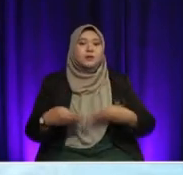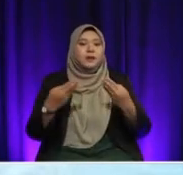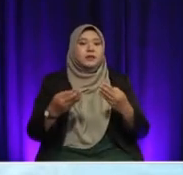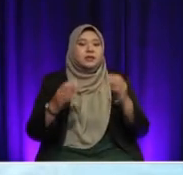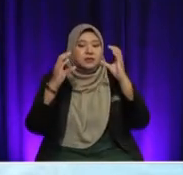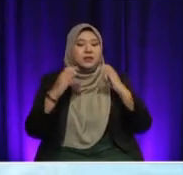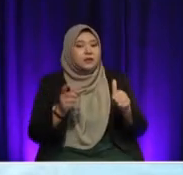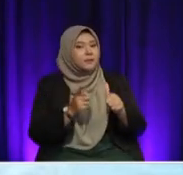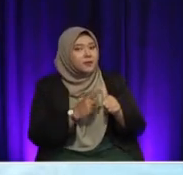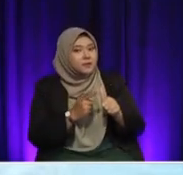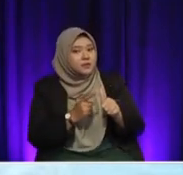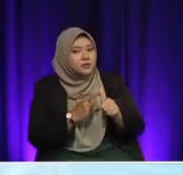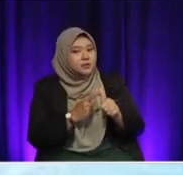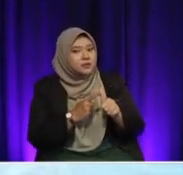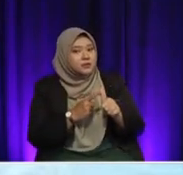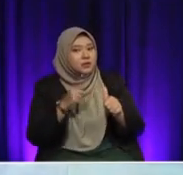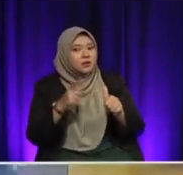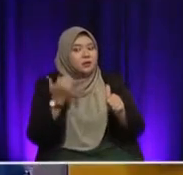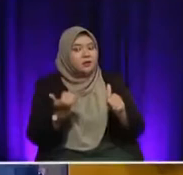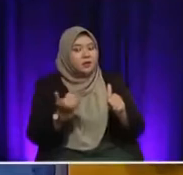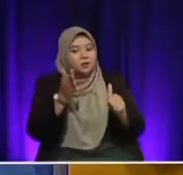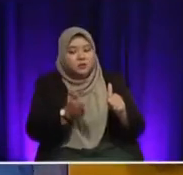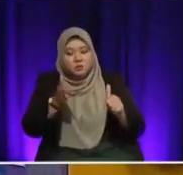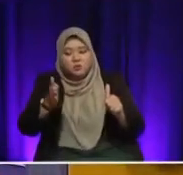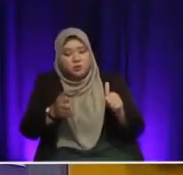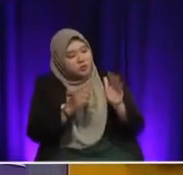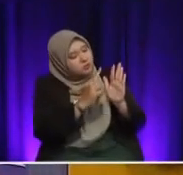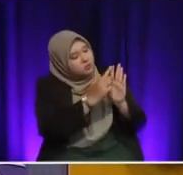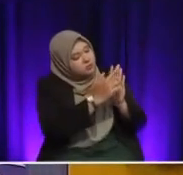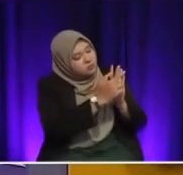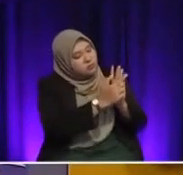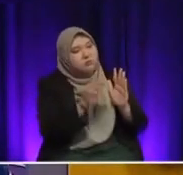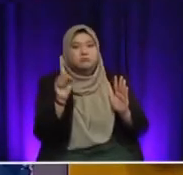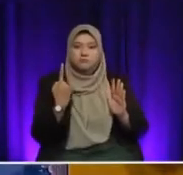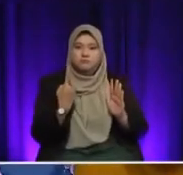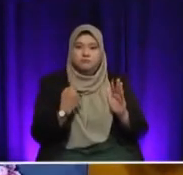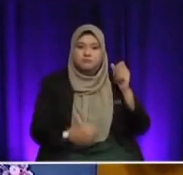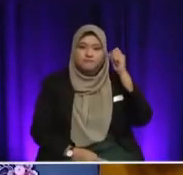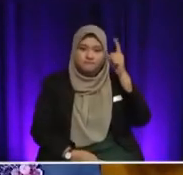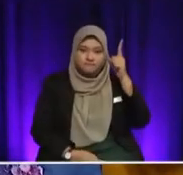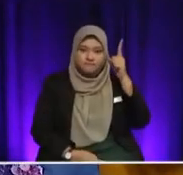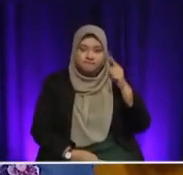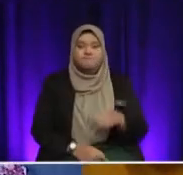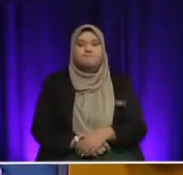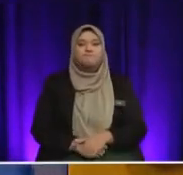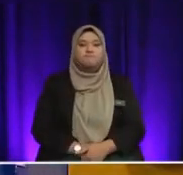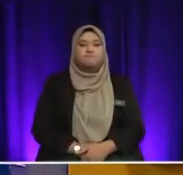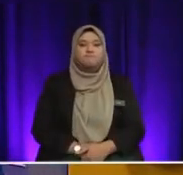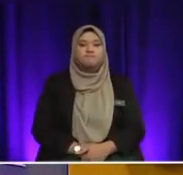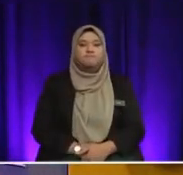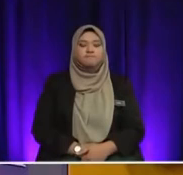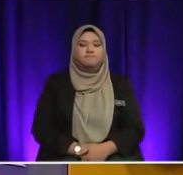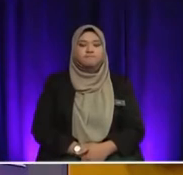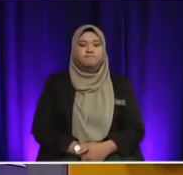boleh macam ni. Kalau katakan ada banyak langkah, dia boleh bagi langkah pertama ataupun dia boleh bagi langkah terakhir. Baik.